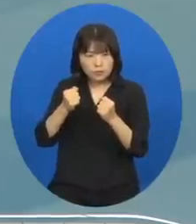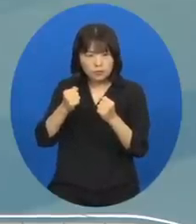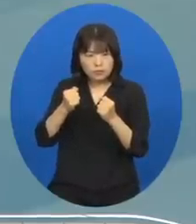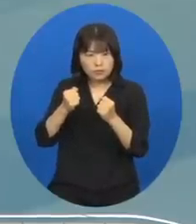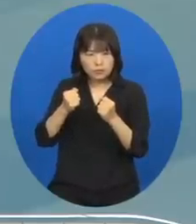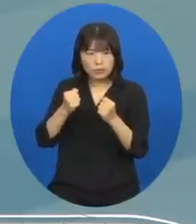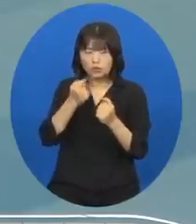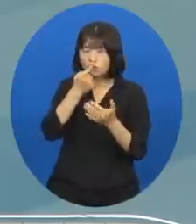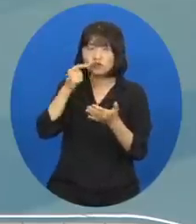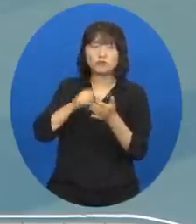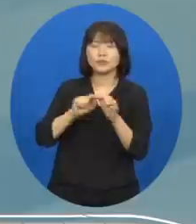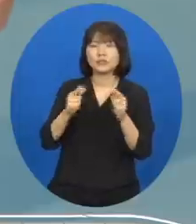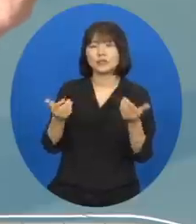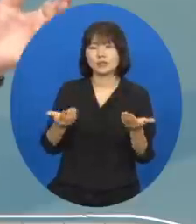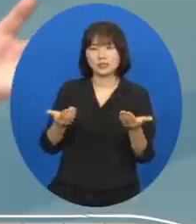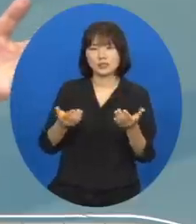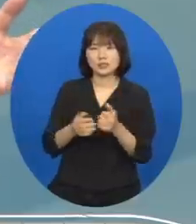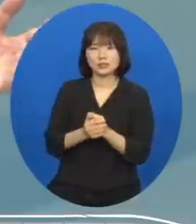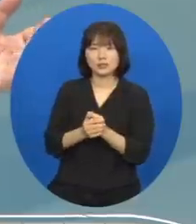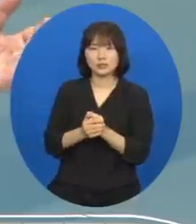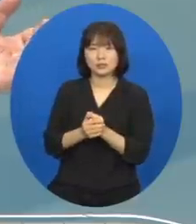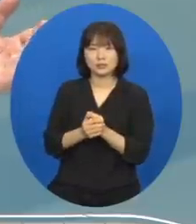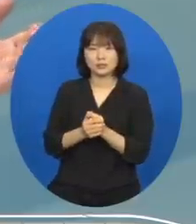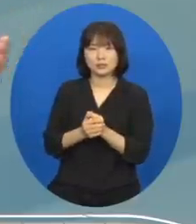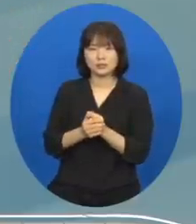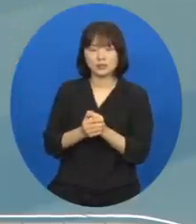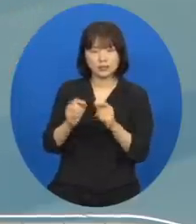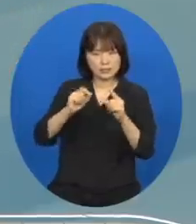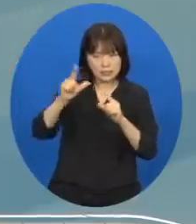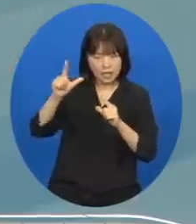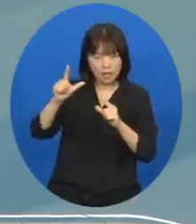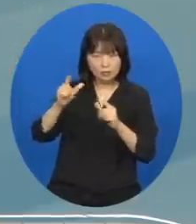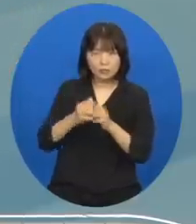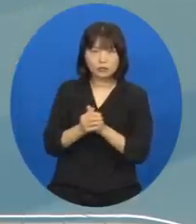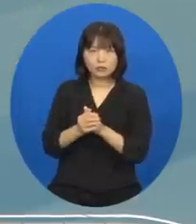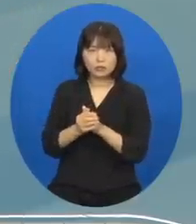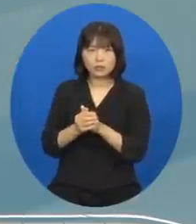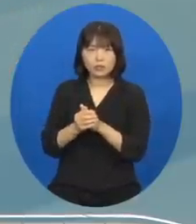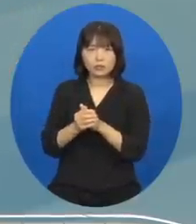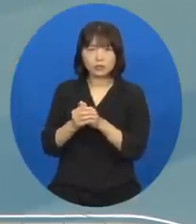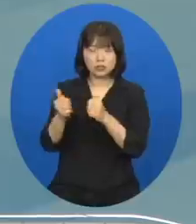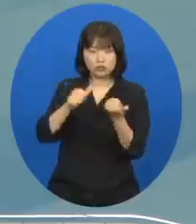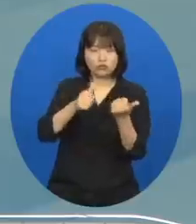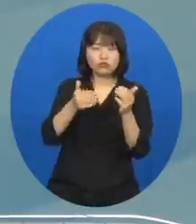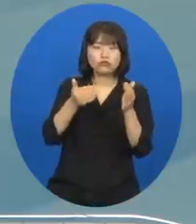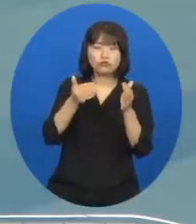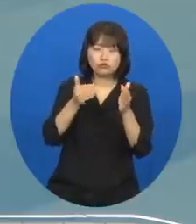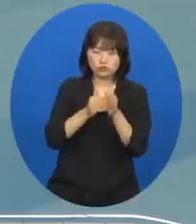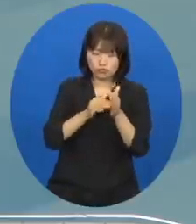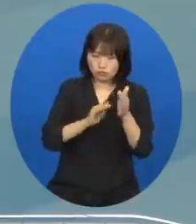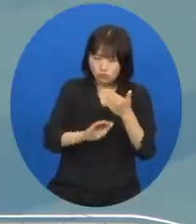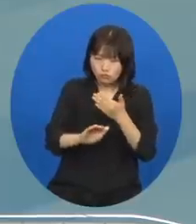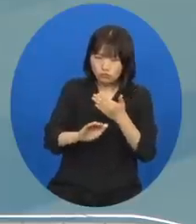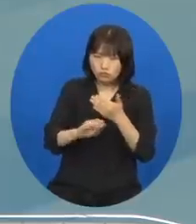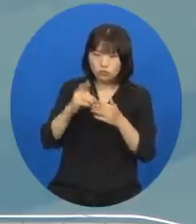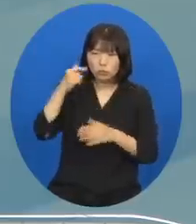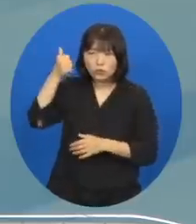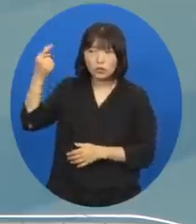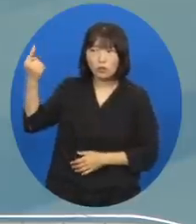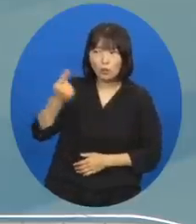대부분 임종 전에 한참 전에 오시거나 세상 떠나시고 난 다음에 연락받고 목사님이 오시는